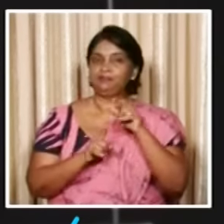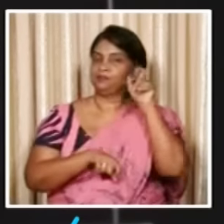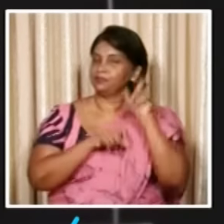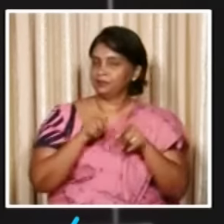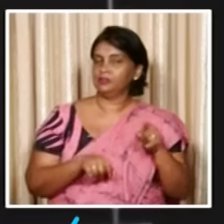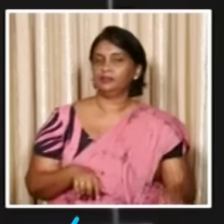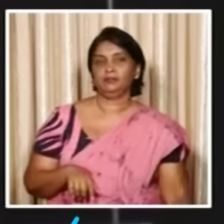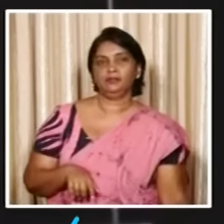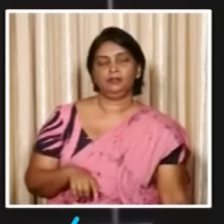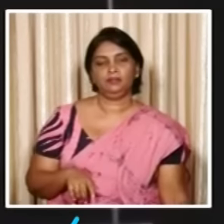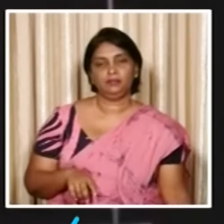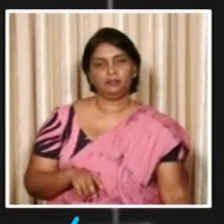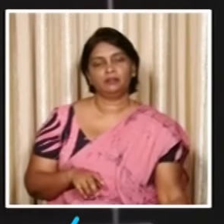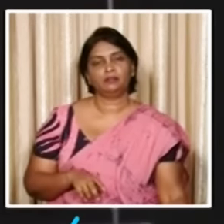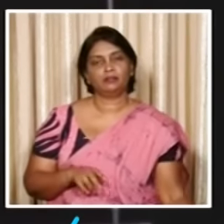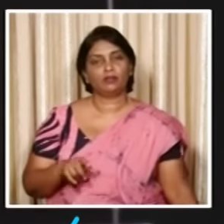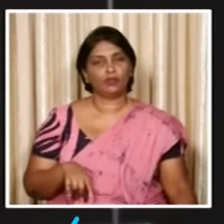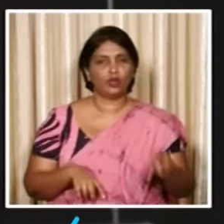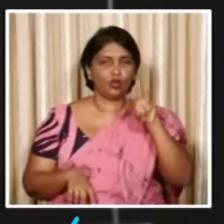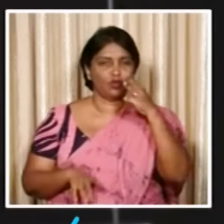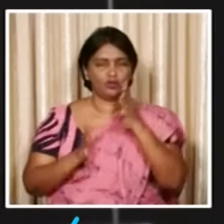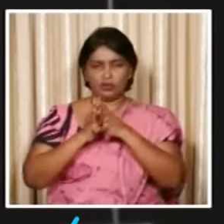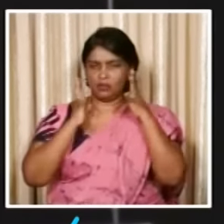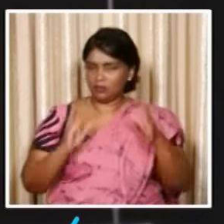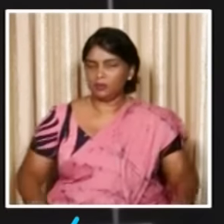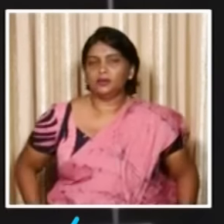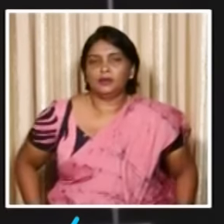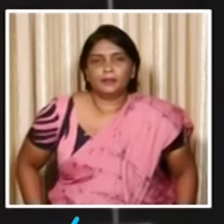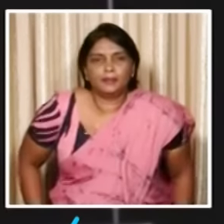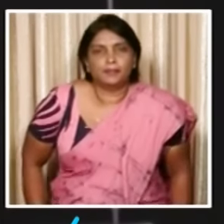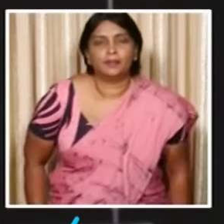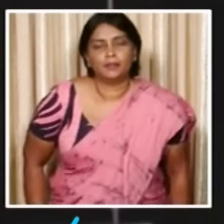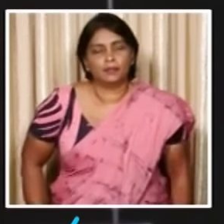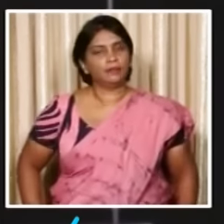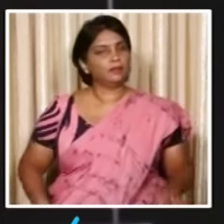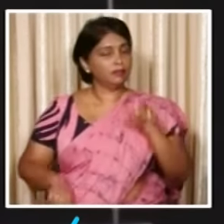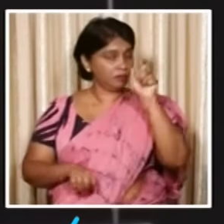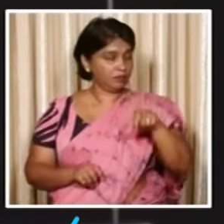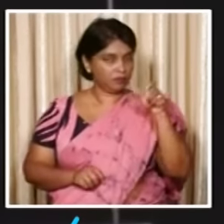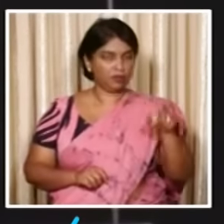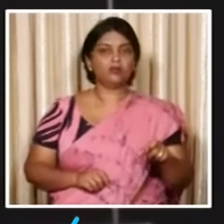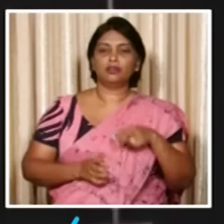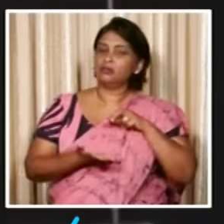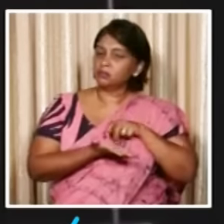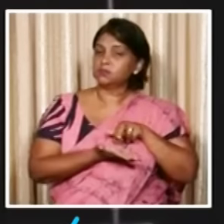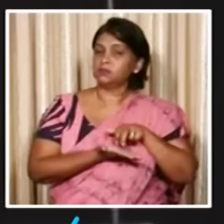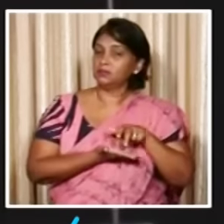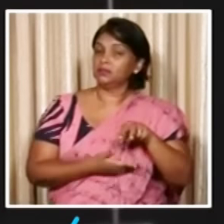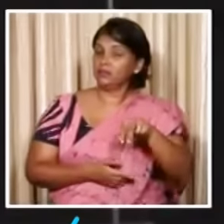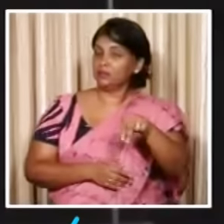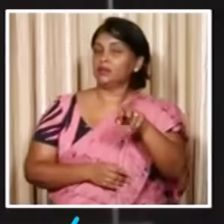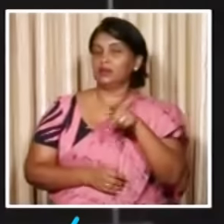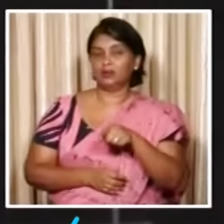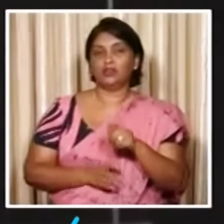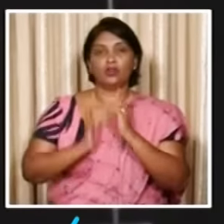உள்ளிட்டோர் 5 கிலோமீட்டர் தூரம் நடந்து சென்று ஆலயத்தில் வழிபாடாற்றும் ஏற்பாடுகளை மேற்கொண்டனர். அவர்களின் குடிநீர் தேவைக்காக கொண்டு வரப்பட்ட